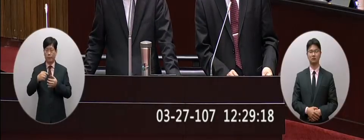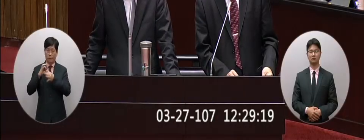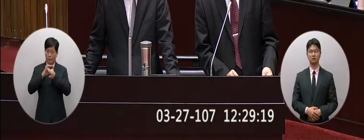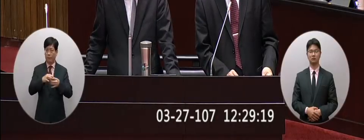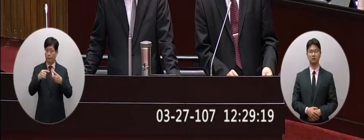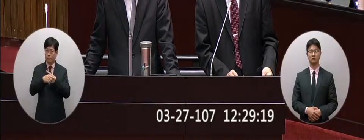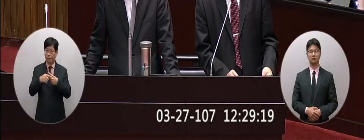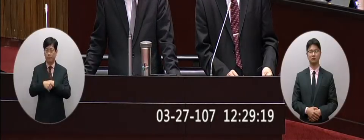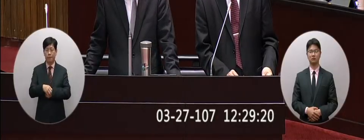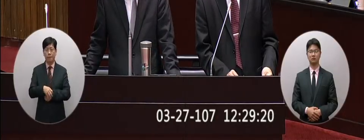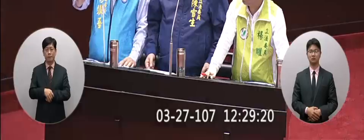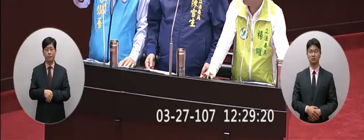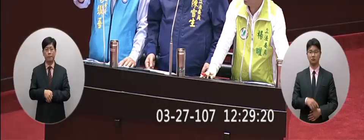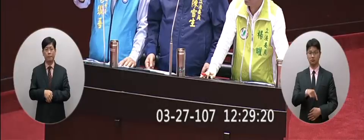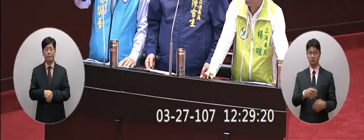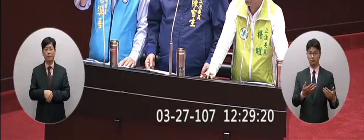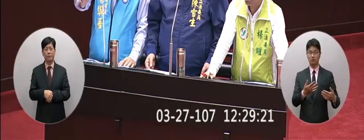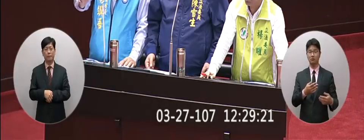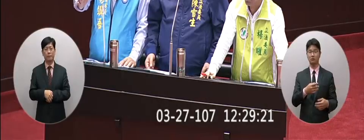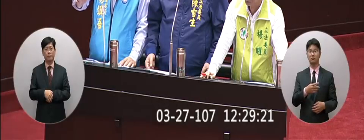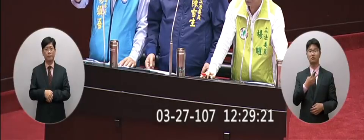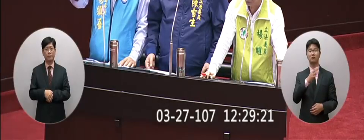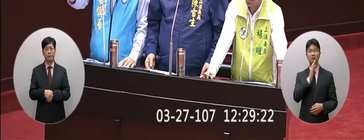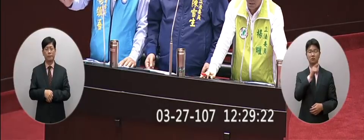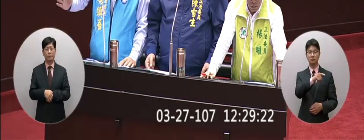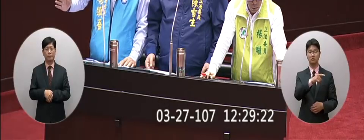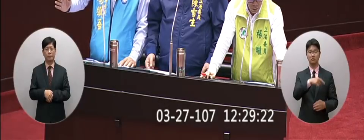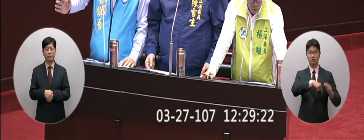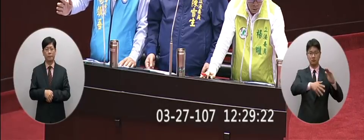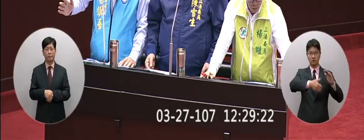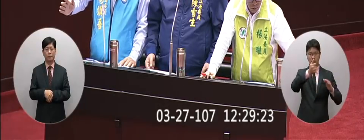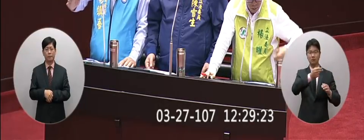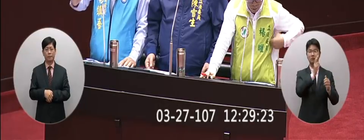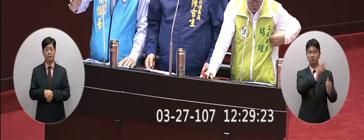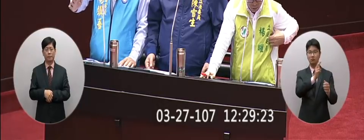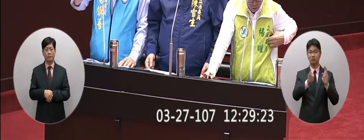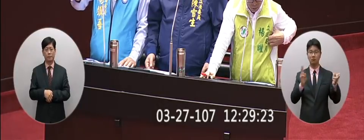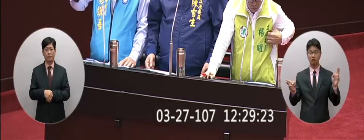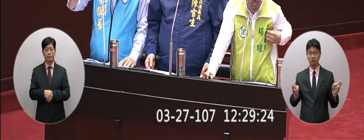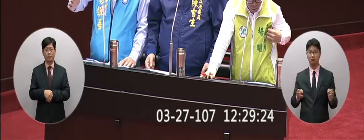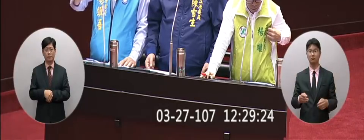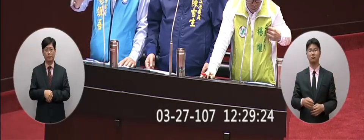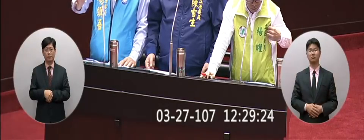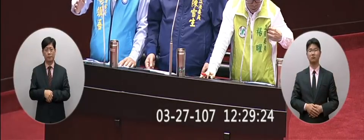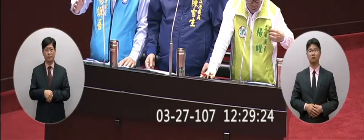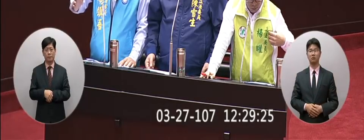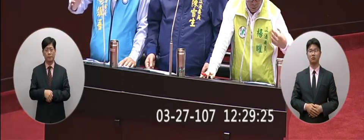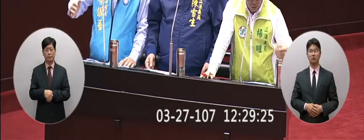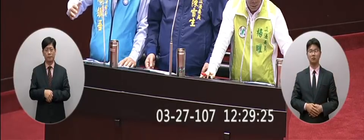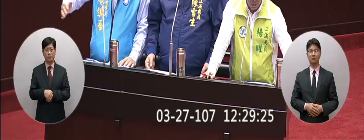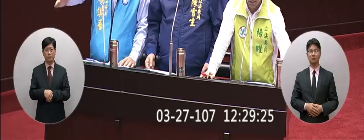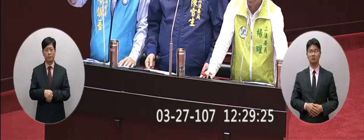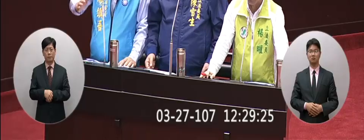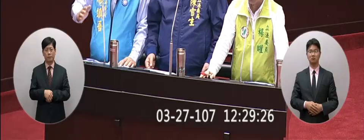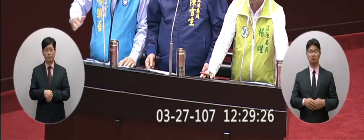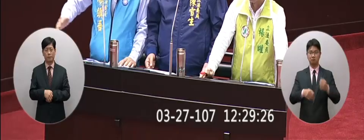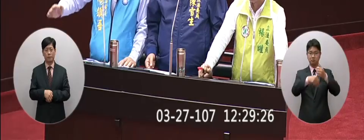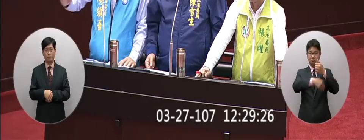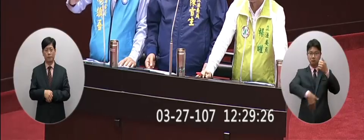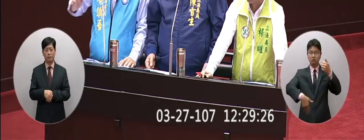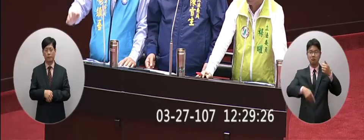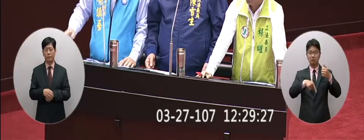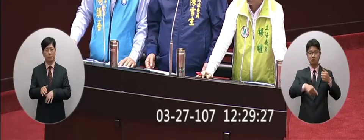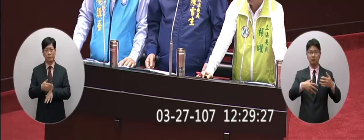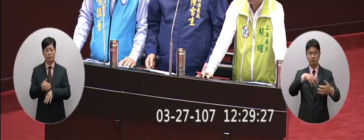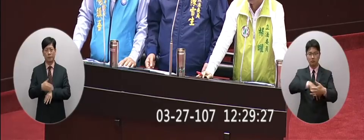续的作为证。 那这个部分呢，因为是院长您来要求这样的一个做法，所以就要排除掉部会之间因为彼此业务不